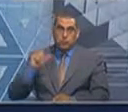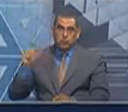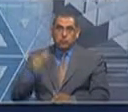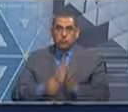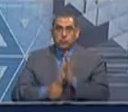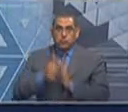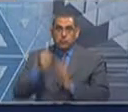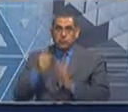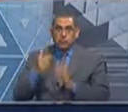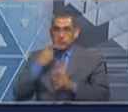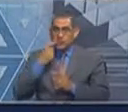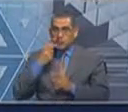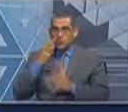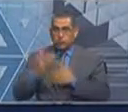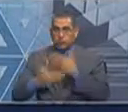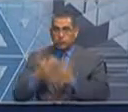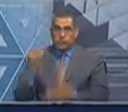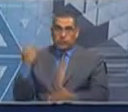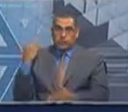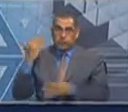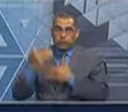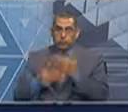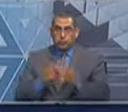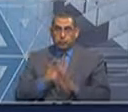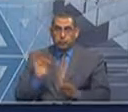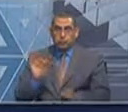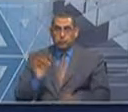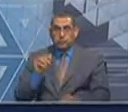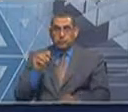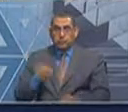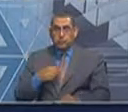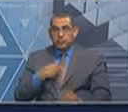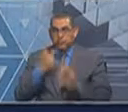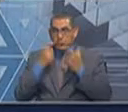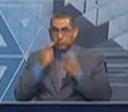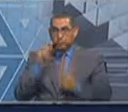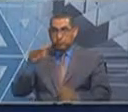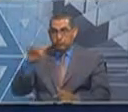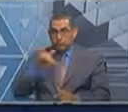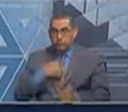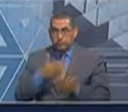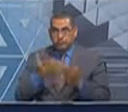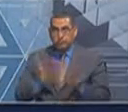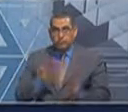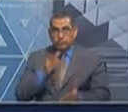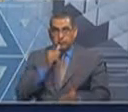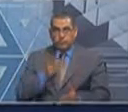وناجح لسنوات طويلة، فمنتظرينكم إن شاء الله بإذن الله